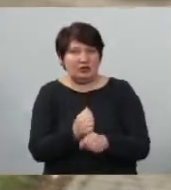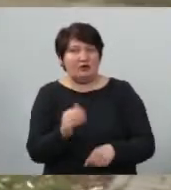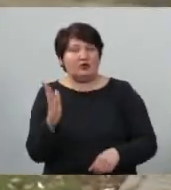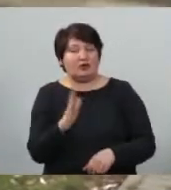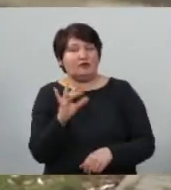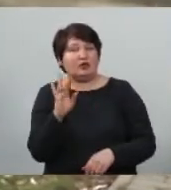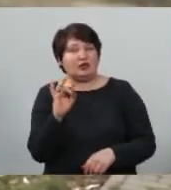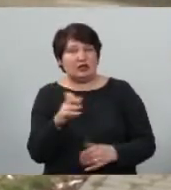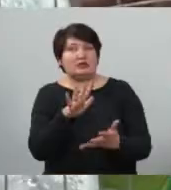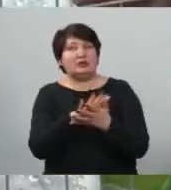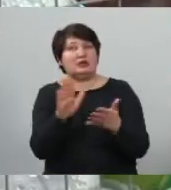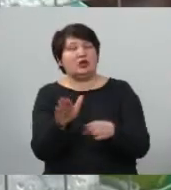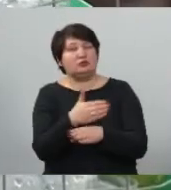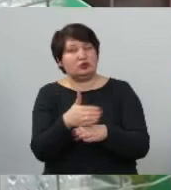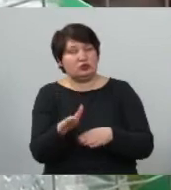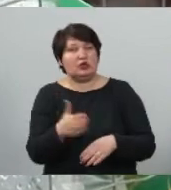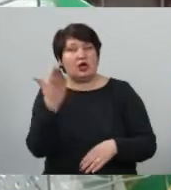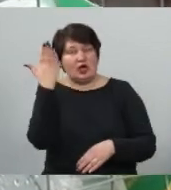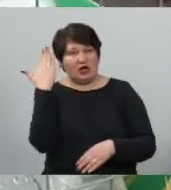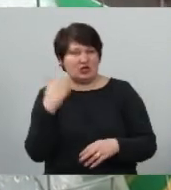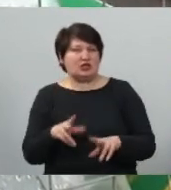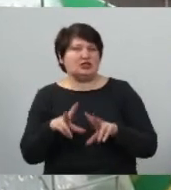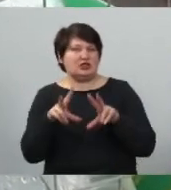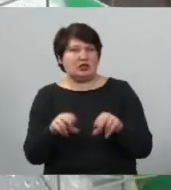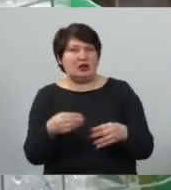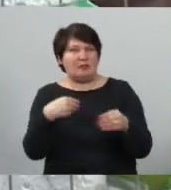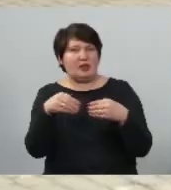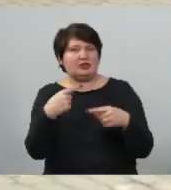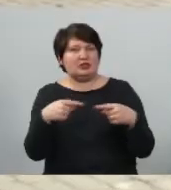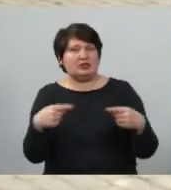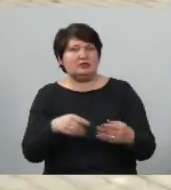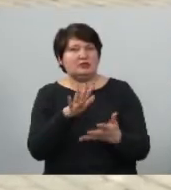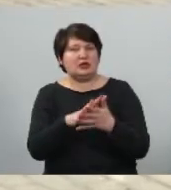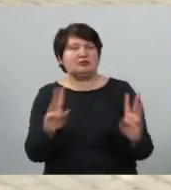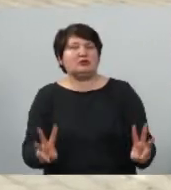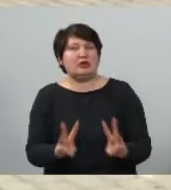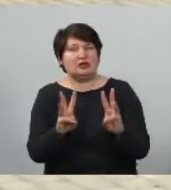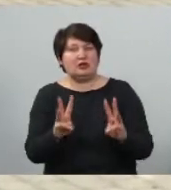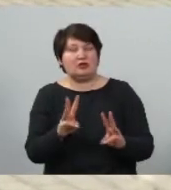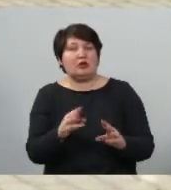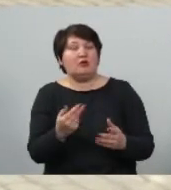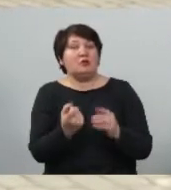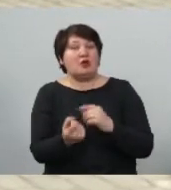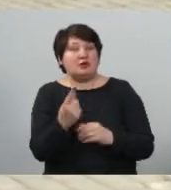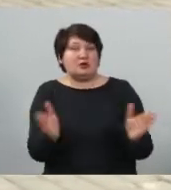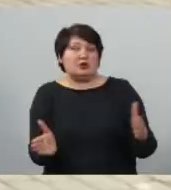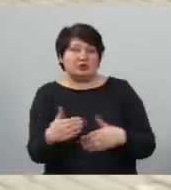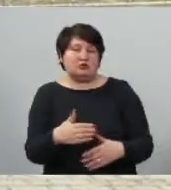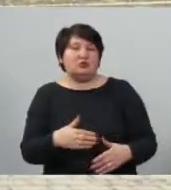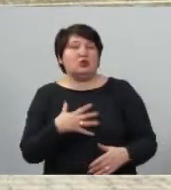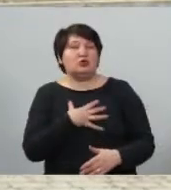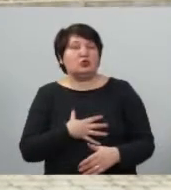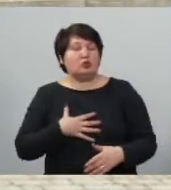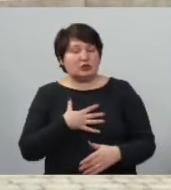сміття сортує. Раніше, зізнається чоловік, пластик з іншим сміттям спалював. Відколи з'явились ящики, турбується про екологію.